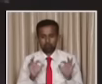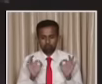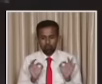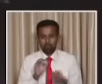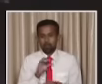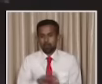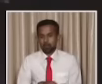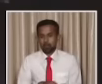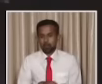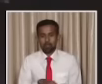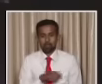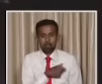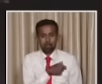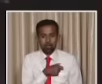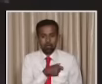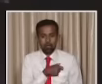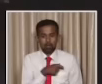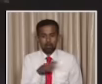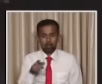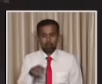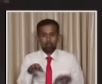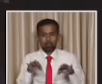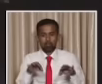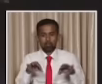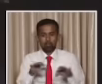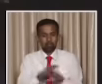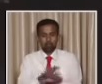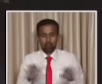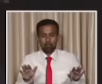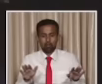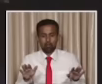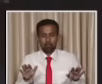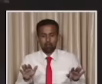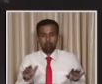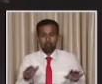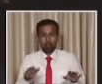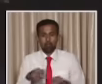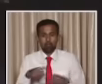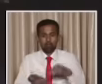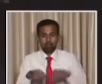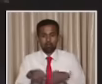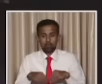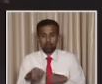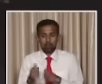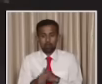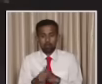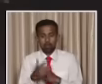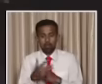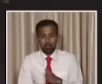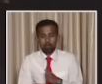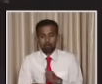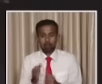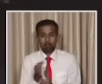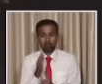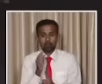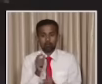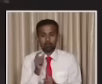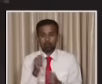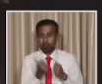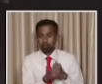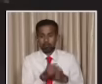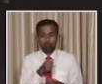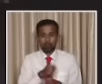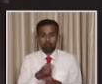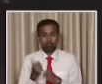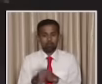අල්ලගන්න. නායකයොන්ට ඔබව නටවන්න දෙන්න එපා. මේ ඡන්ද කොට හදාගෙන ඉවර වෙලා ජනාධිපතිවරු හදන්න